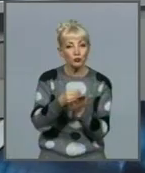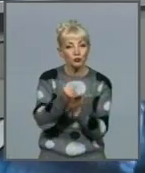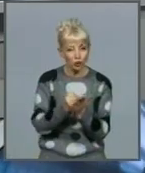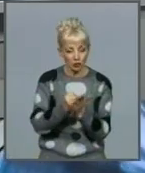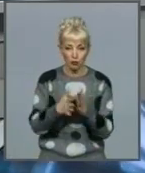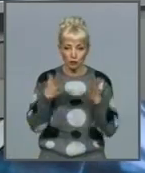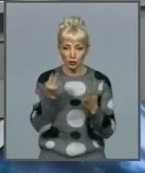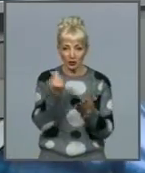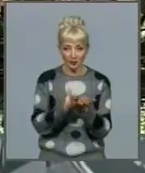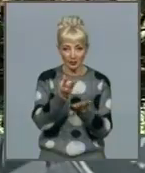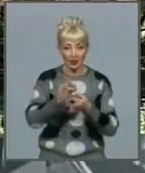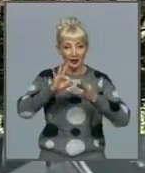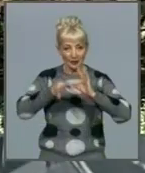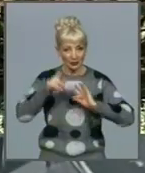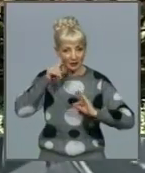мої колеги.